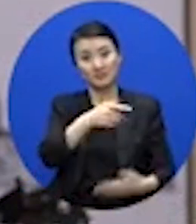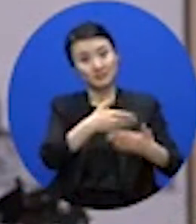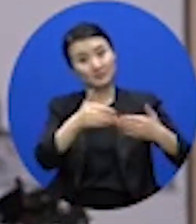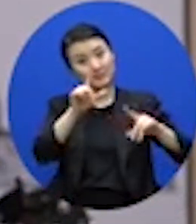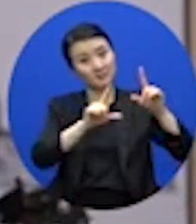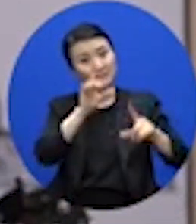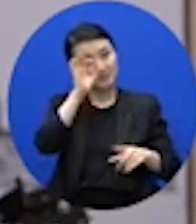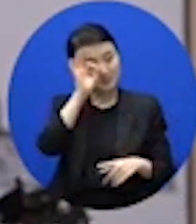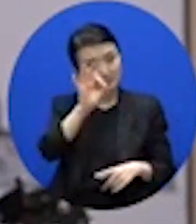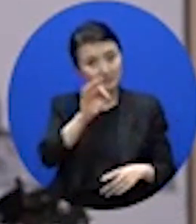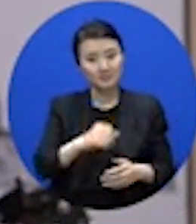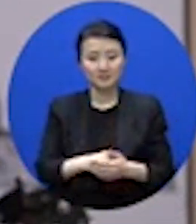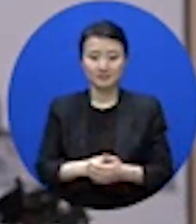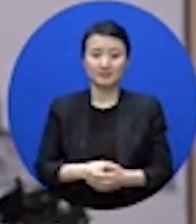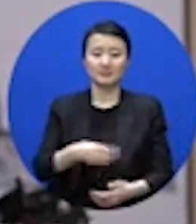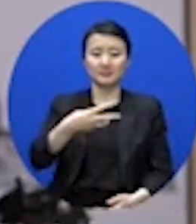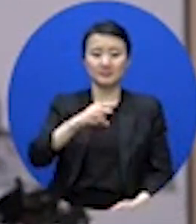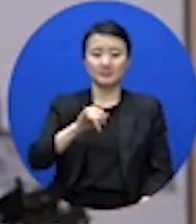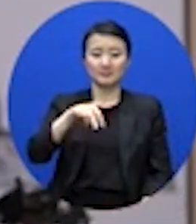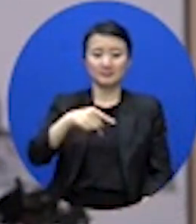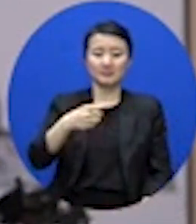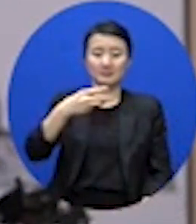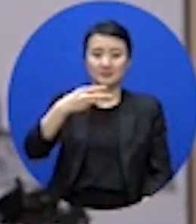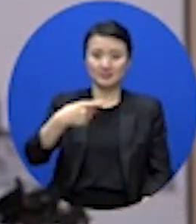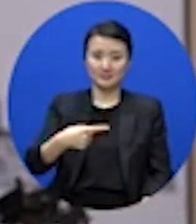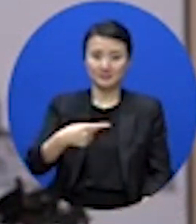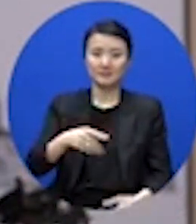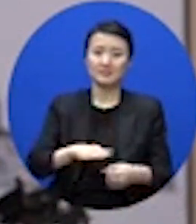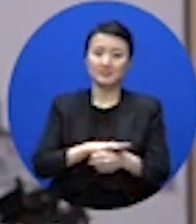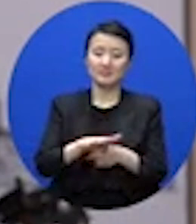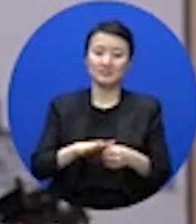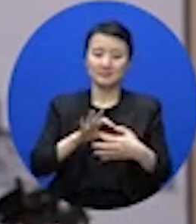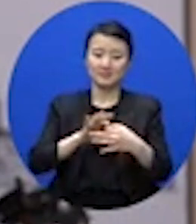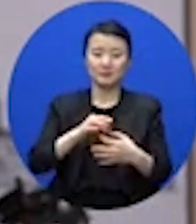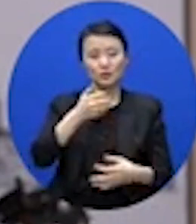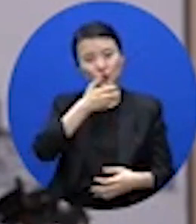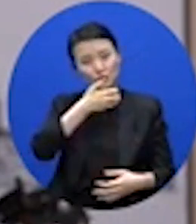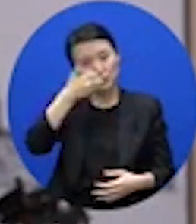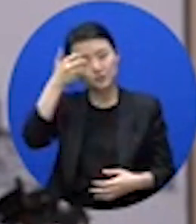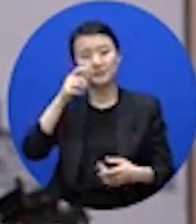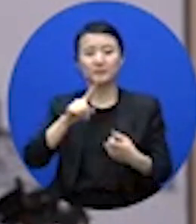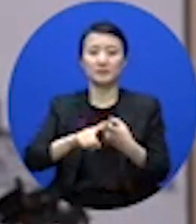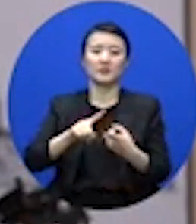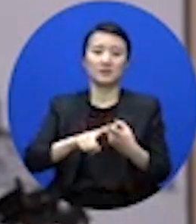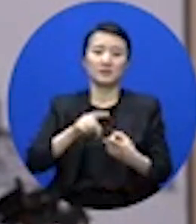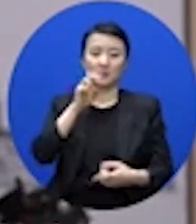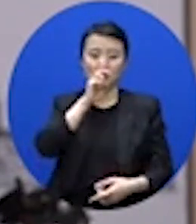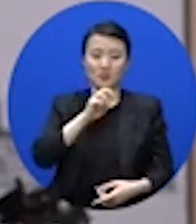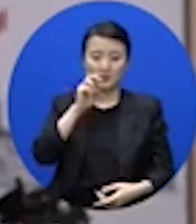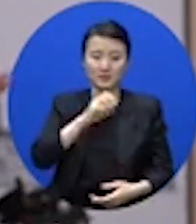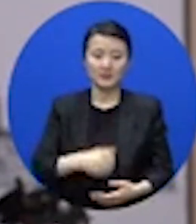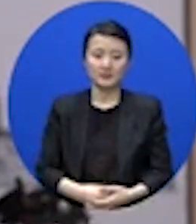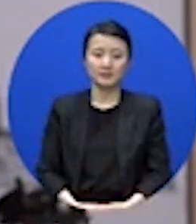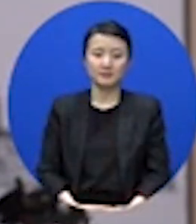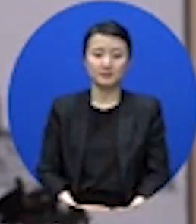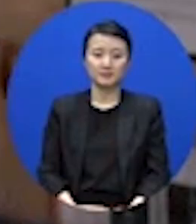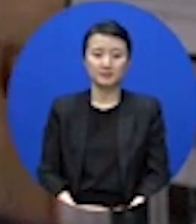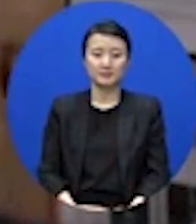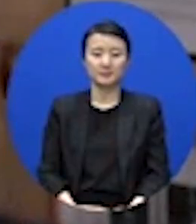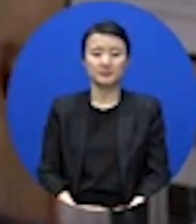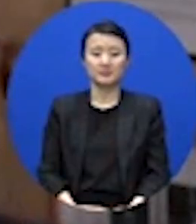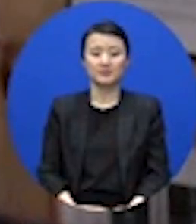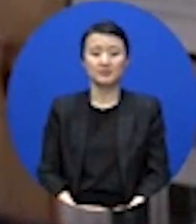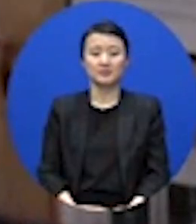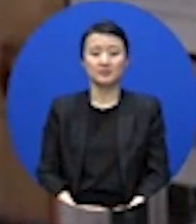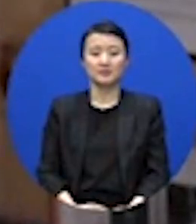그 리스트의 사랑의 꿈이라는 음악이에요. 자, 손을 한번 내보시겠어요? 자, 이 시간에 온전히